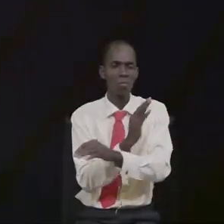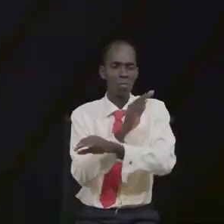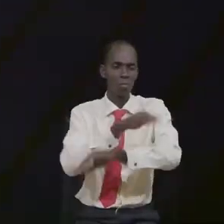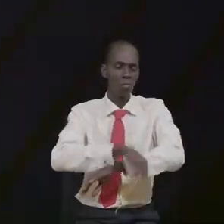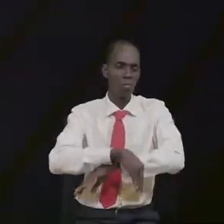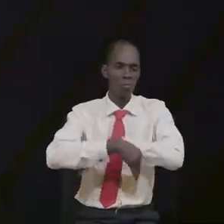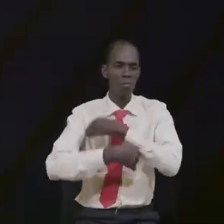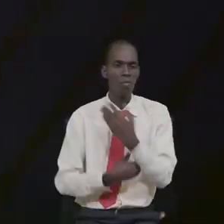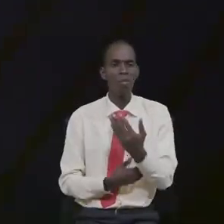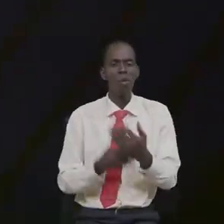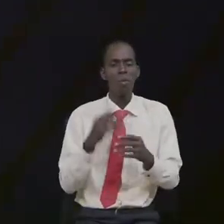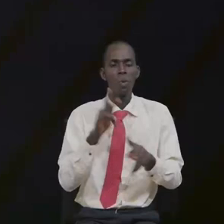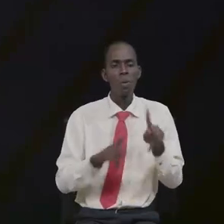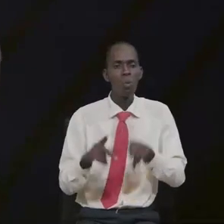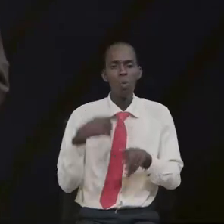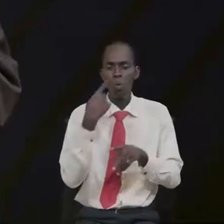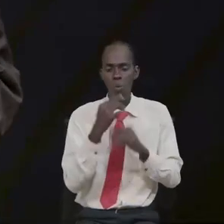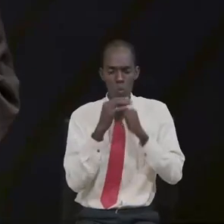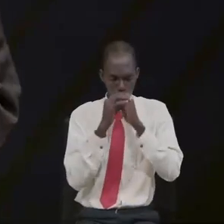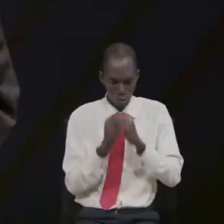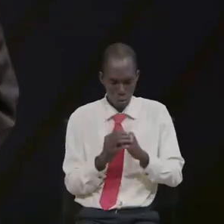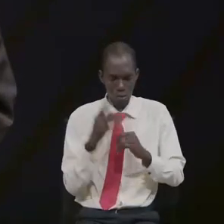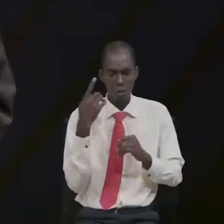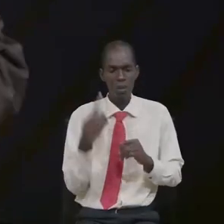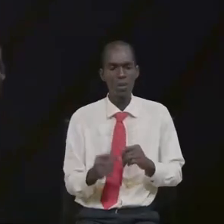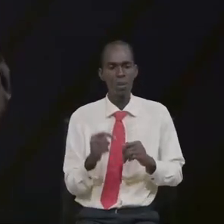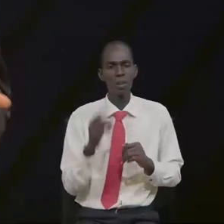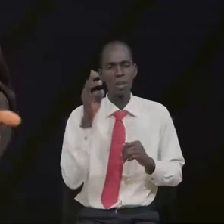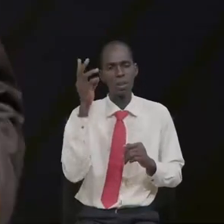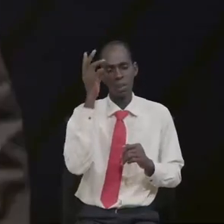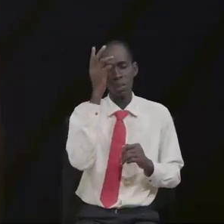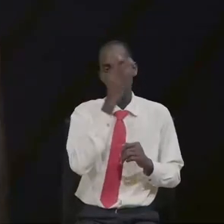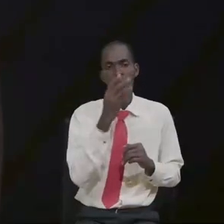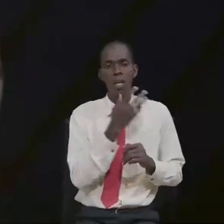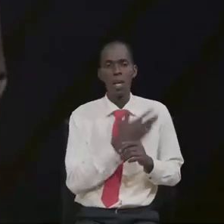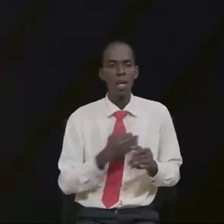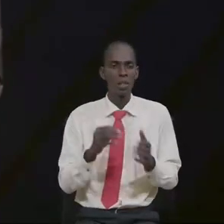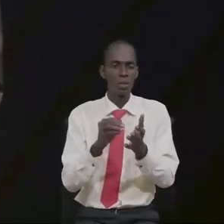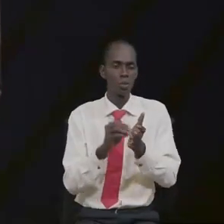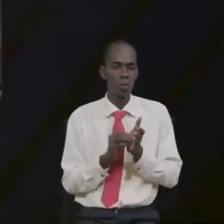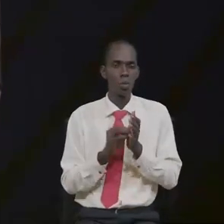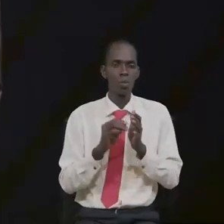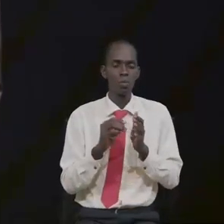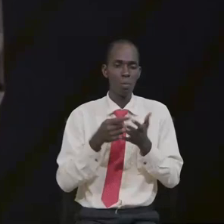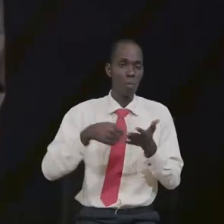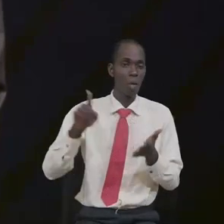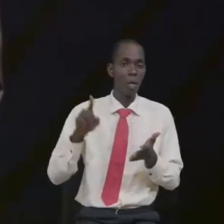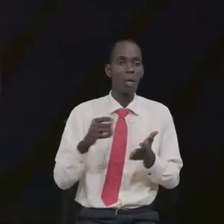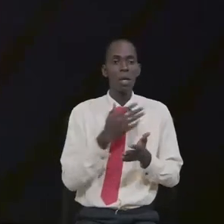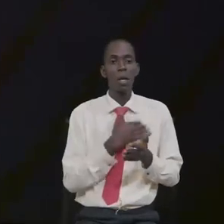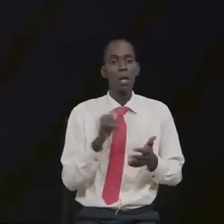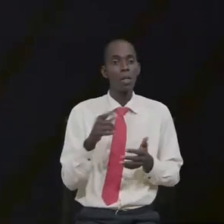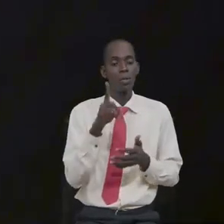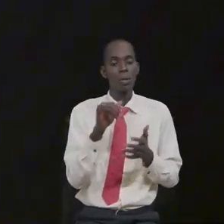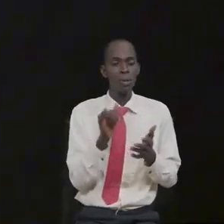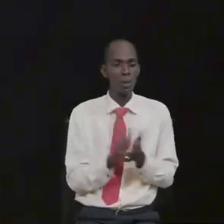adorent la bête et son image, et quiconque reçoit la marque de son